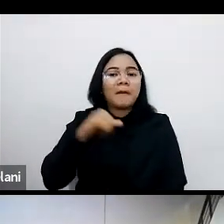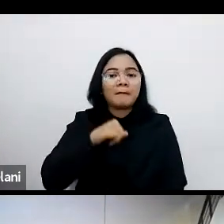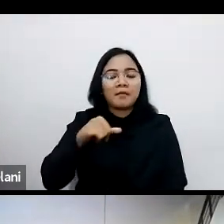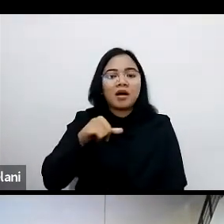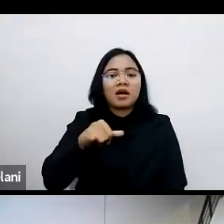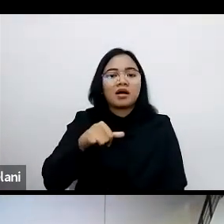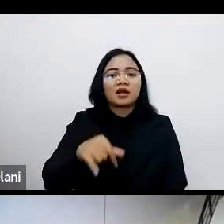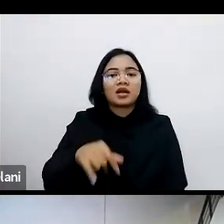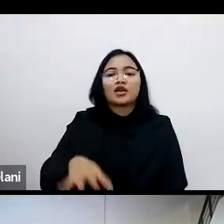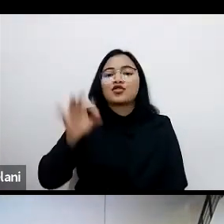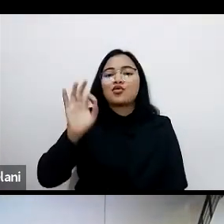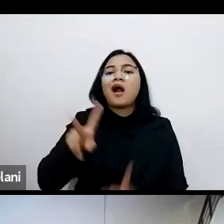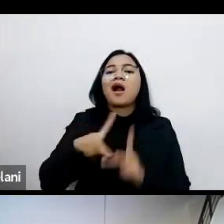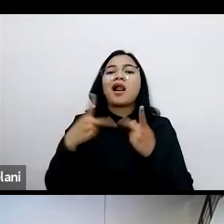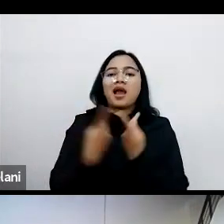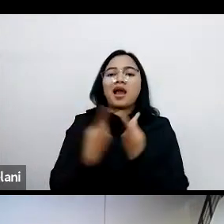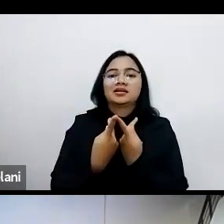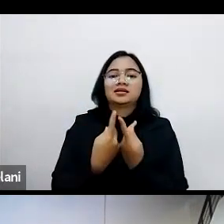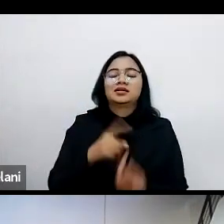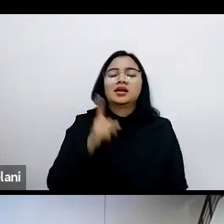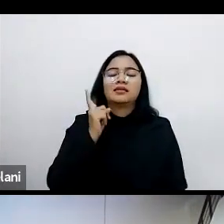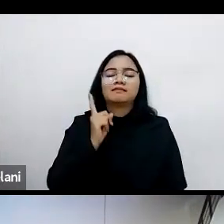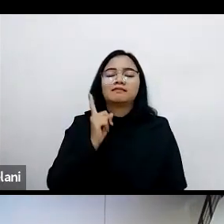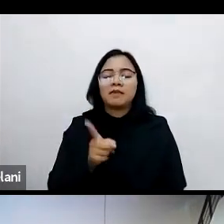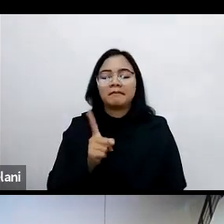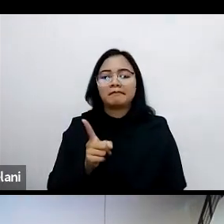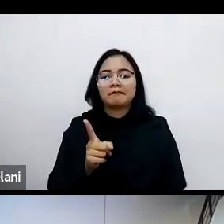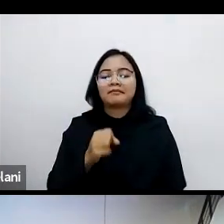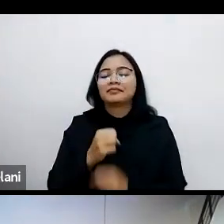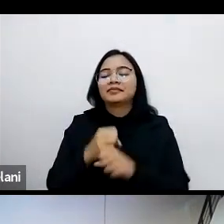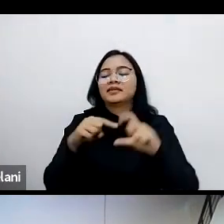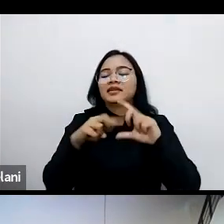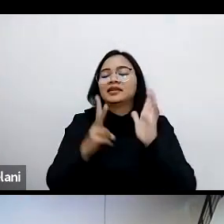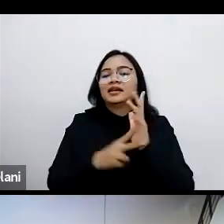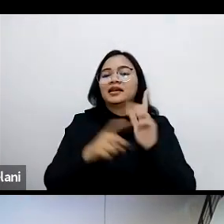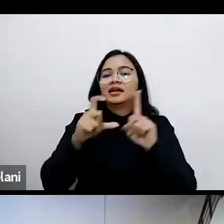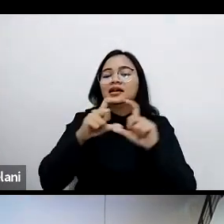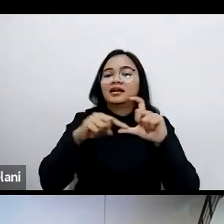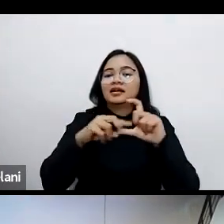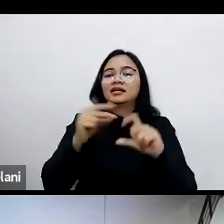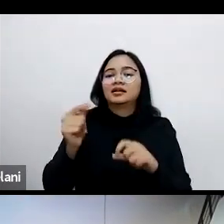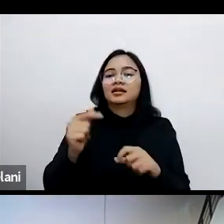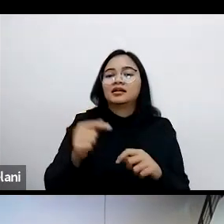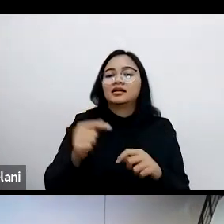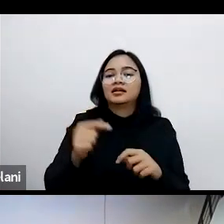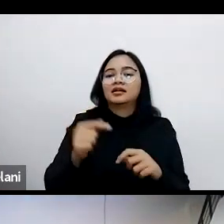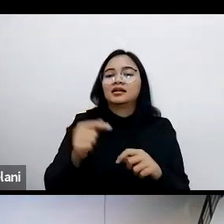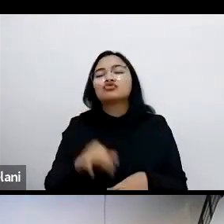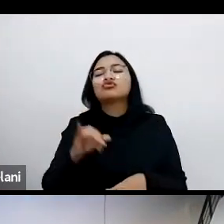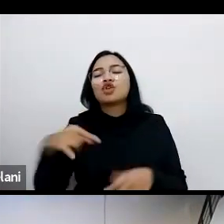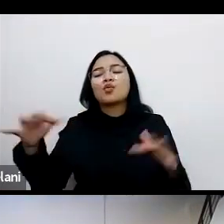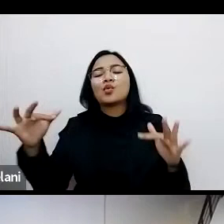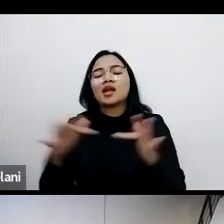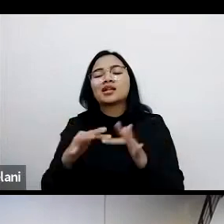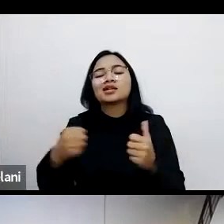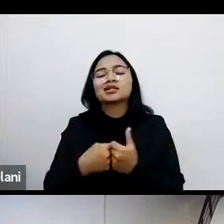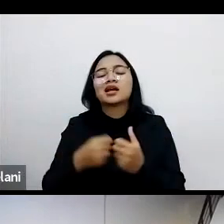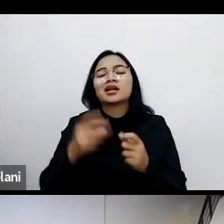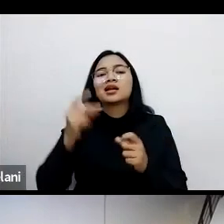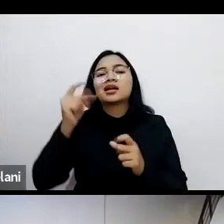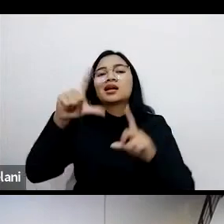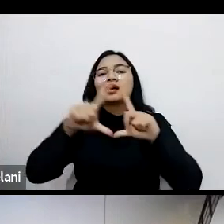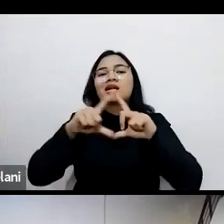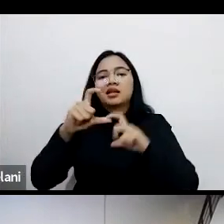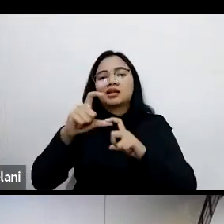selalu beririsan dengan ras ya. Jadi memungkinkan tidak ada diskriminasi gender maupun tidak ada diskriminasi rasial di dalam